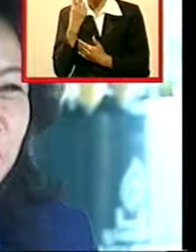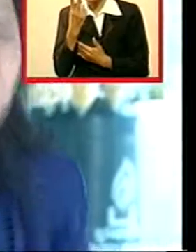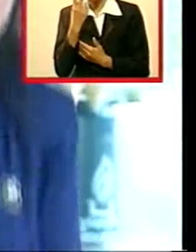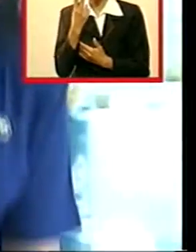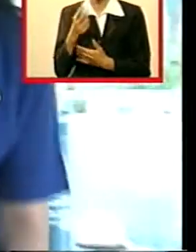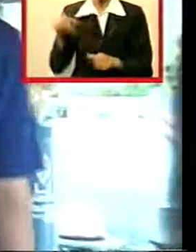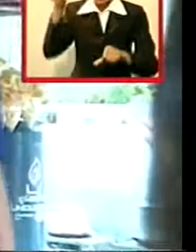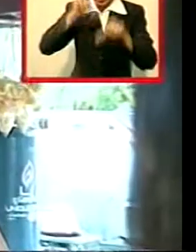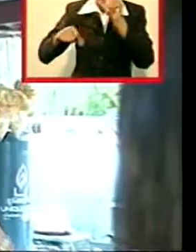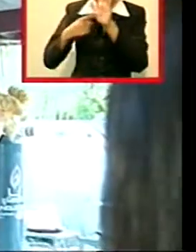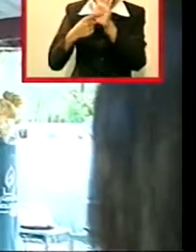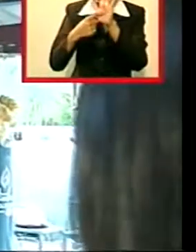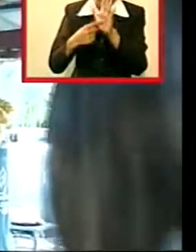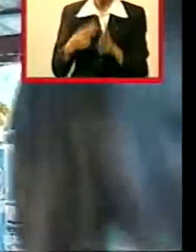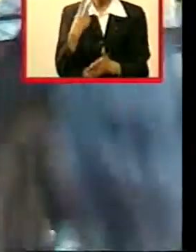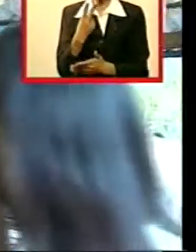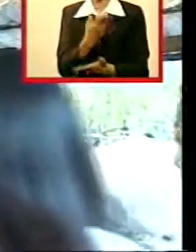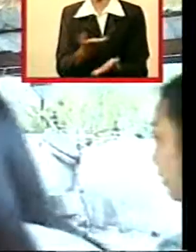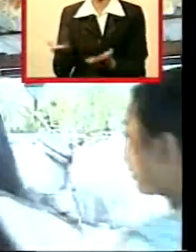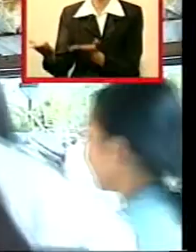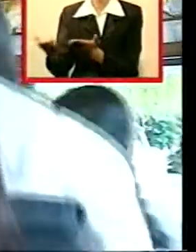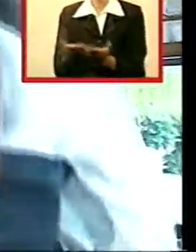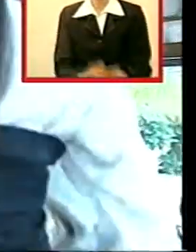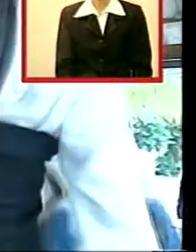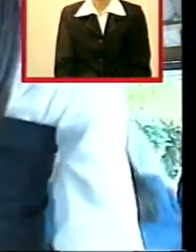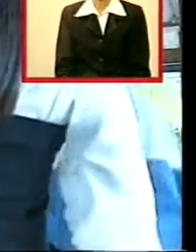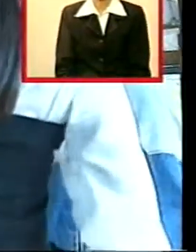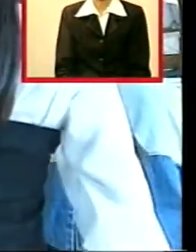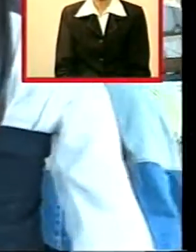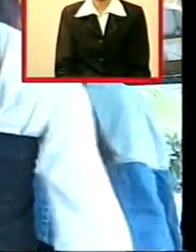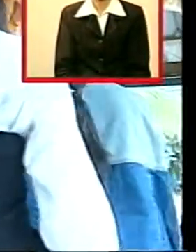ไปดูพี่สาธิตได้เลยค่ะ โอเคค่ะ